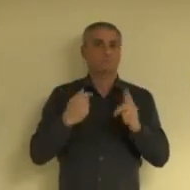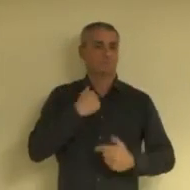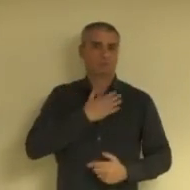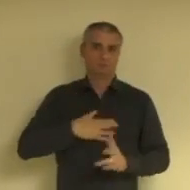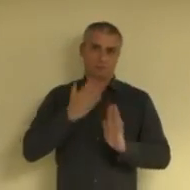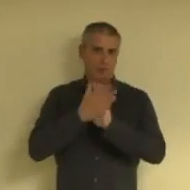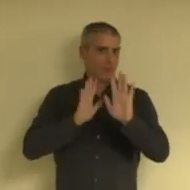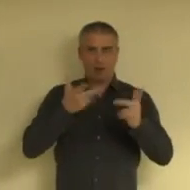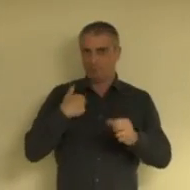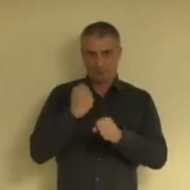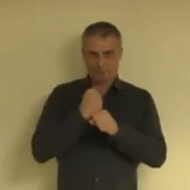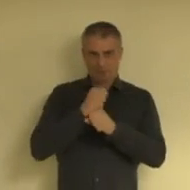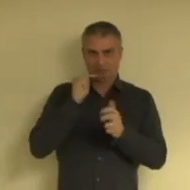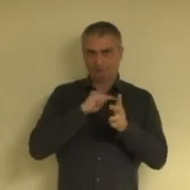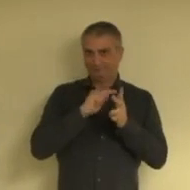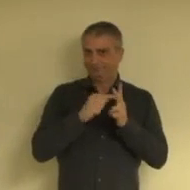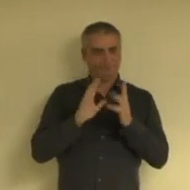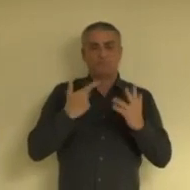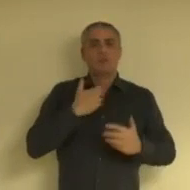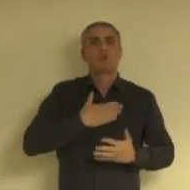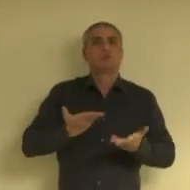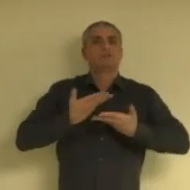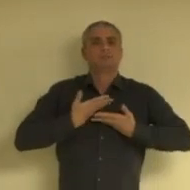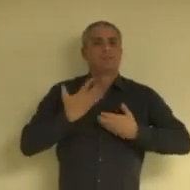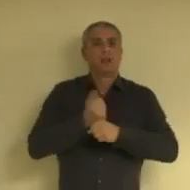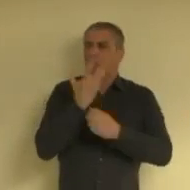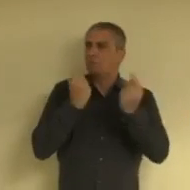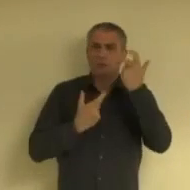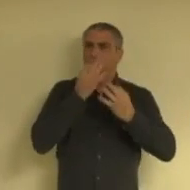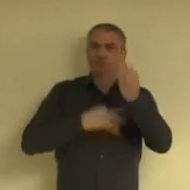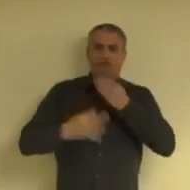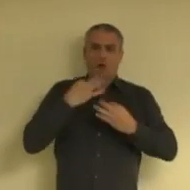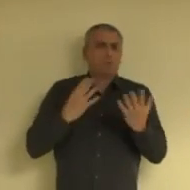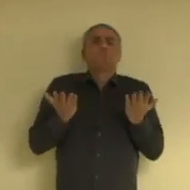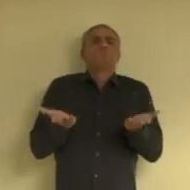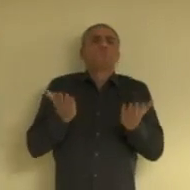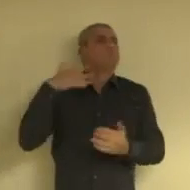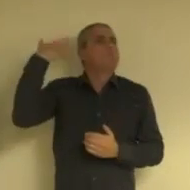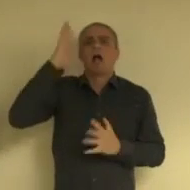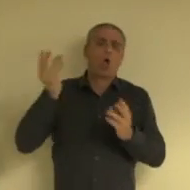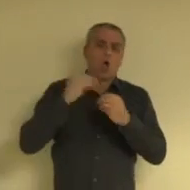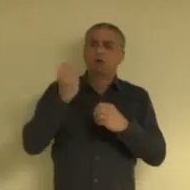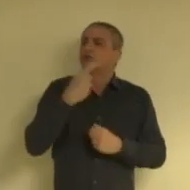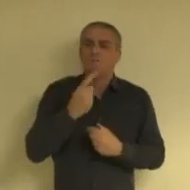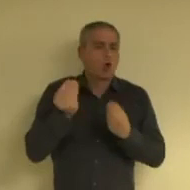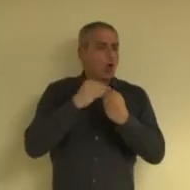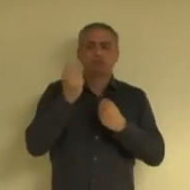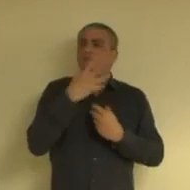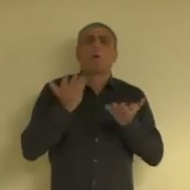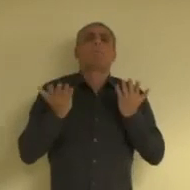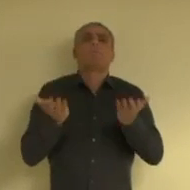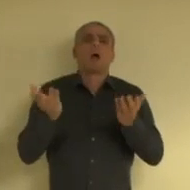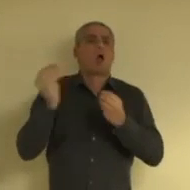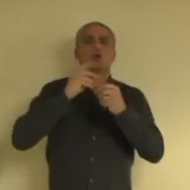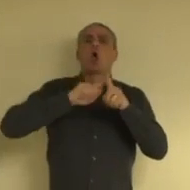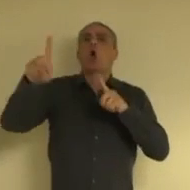אני רוצה לומר לכם למה אנחנו עושים את הצעדים האלה, מה אנחנו רוצים להשיג. רבים שואלים אותנו, מה יהיה, מה יקרה בעוד שבוע, מה יקרה בעוד שבועיים,